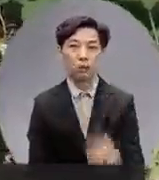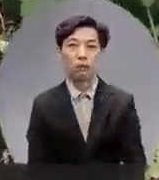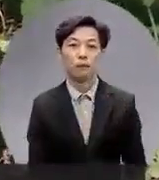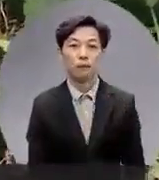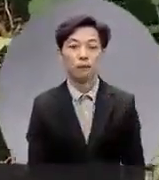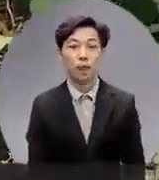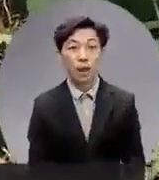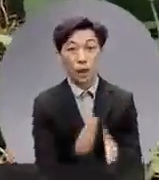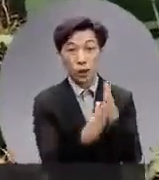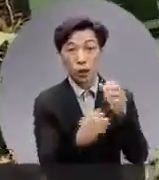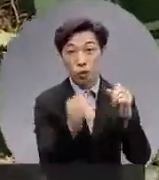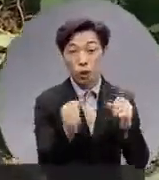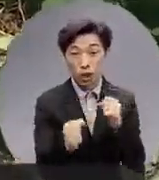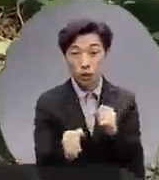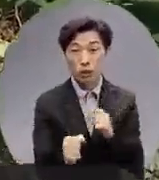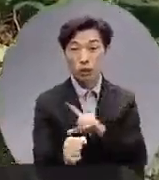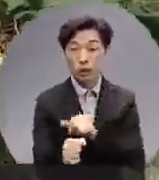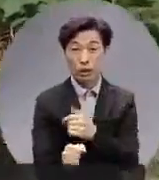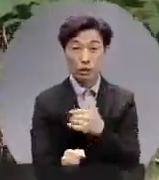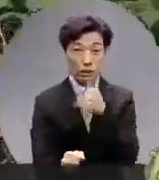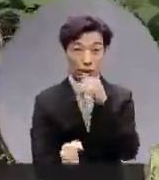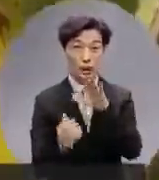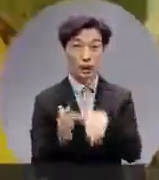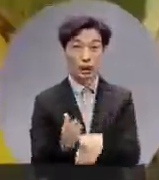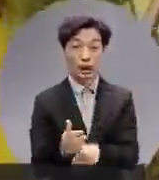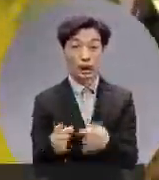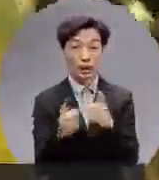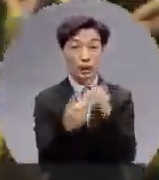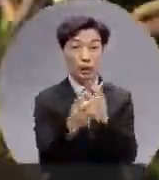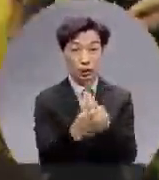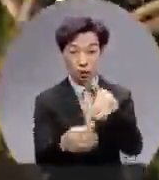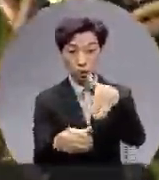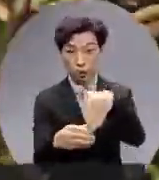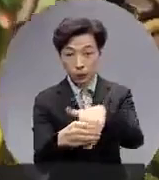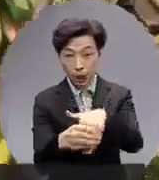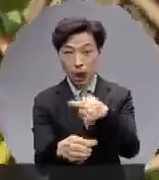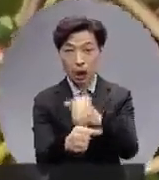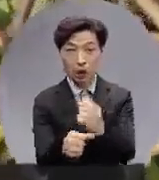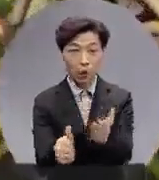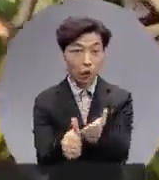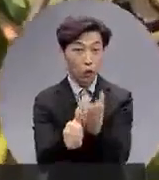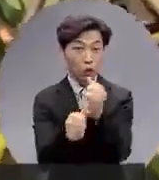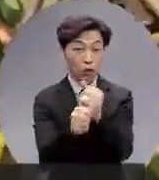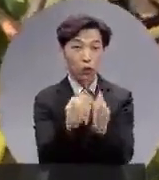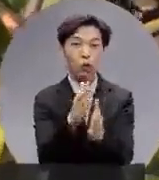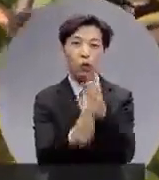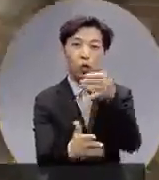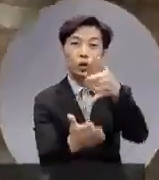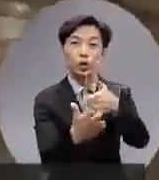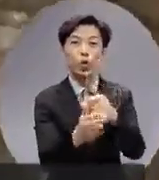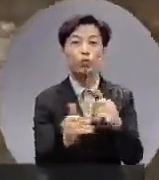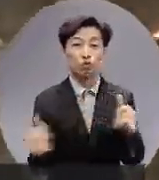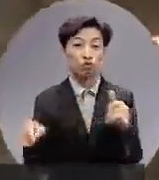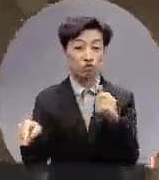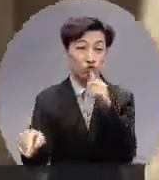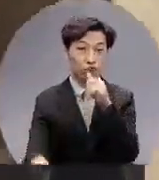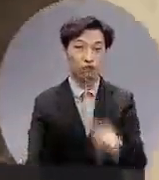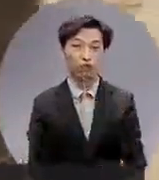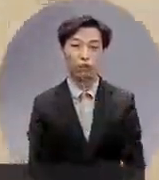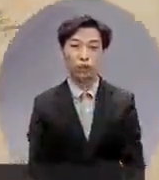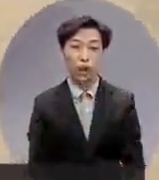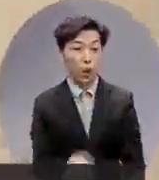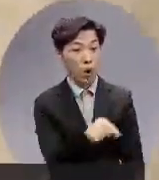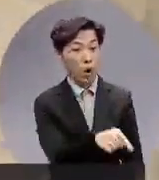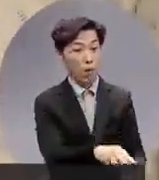도시에 살면서 짬을 내 농사를 짓고 직접 수확까지 하는 이른바 도시농부들입니다. 텃밭